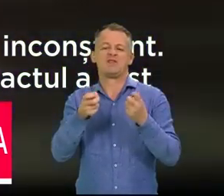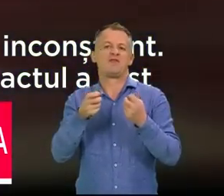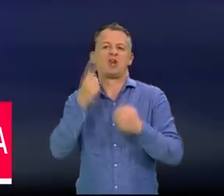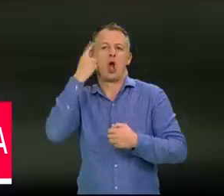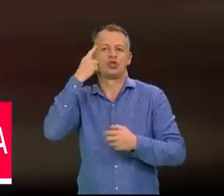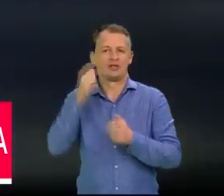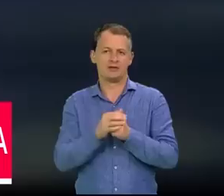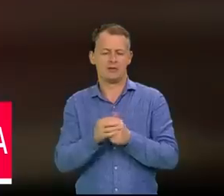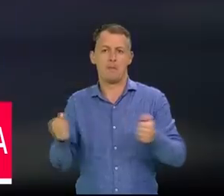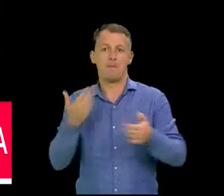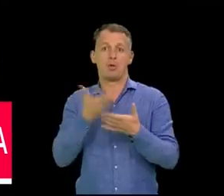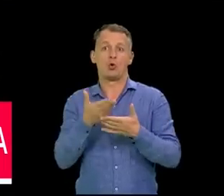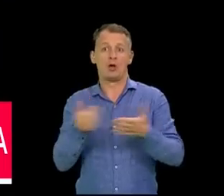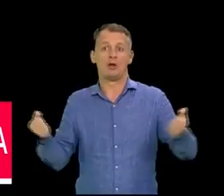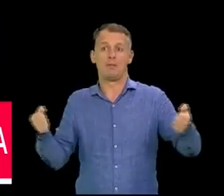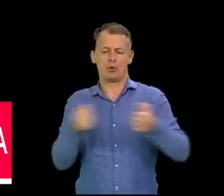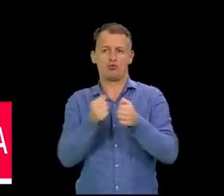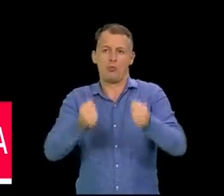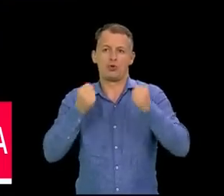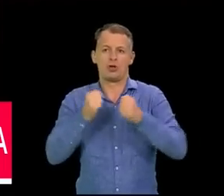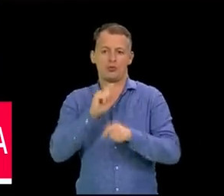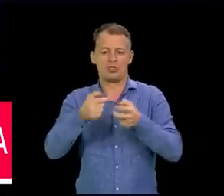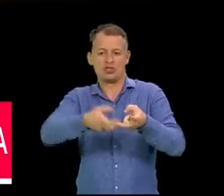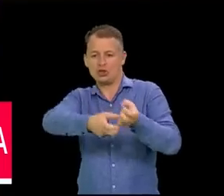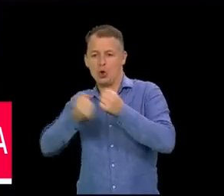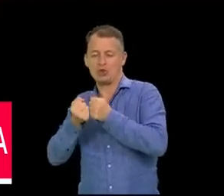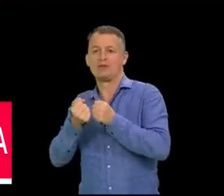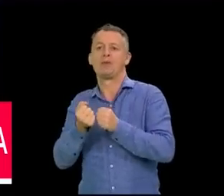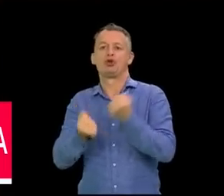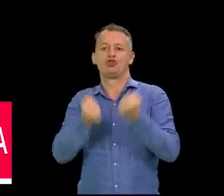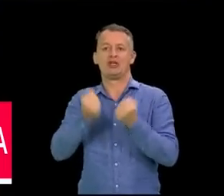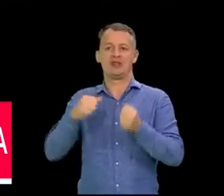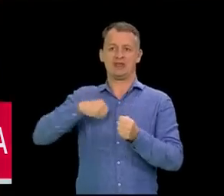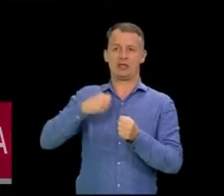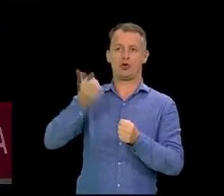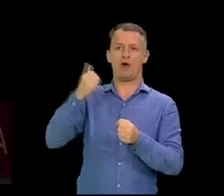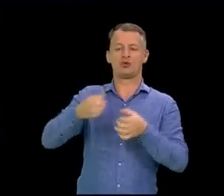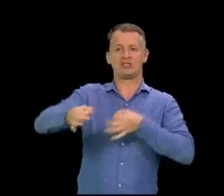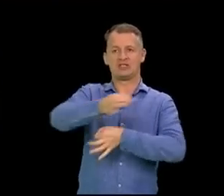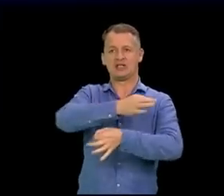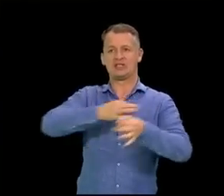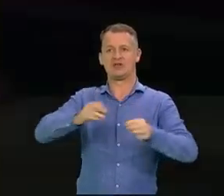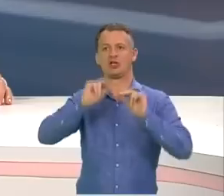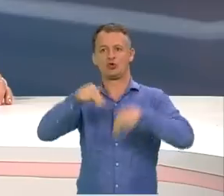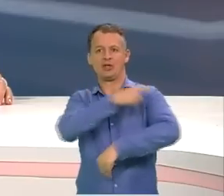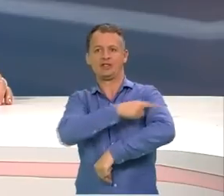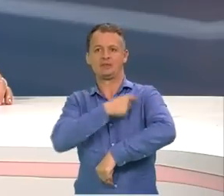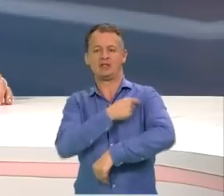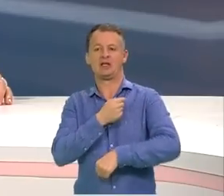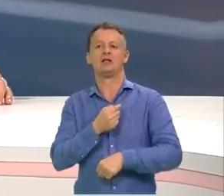că impactul a fost unul foarte puternic. După ce a fost scos din mașină, tânărul a fost dus la Spitalul Floreasca din capitală.